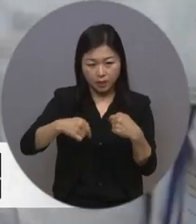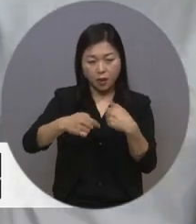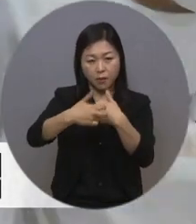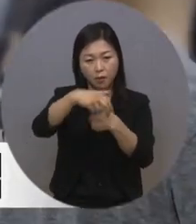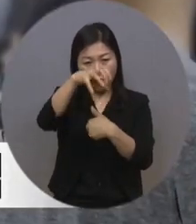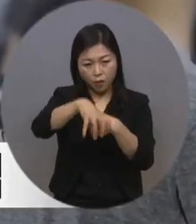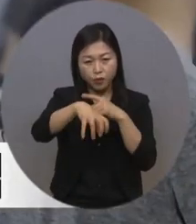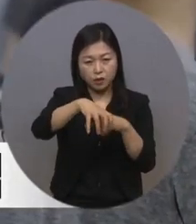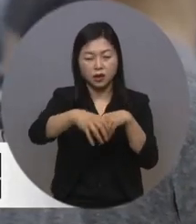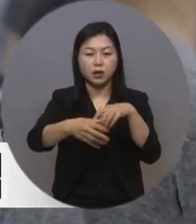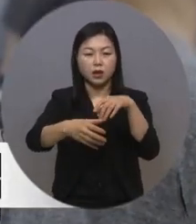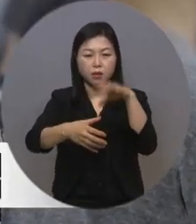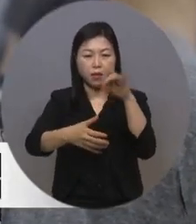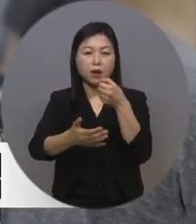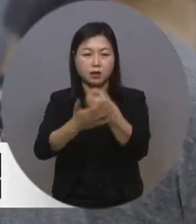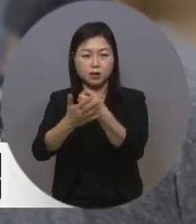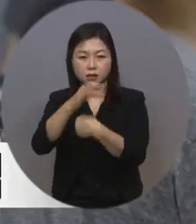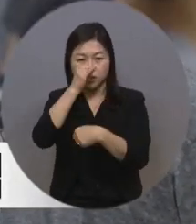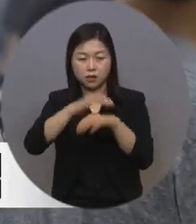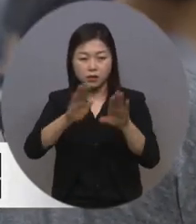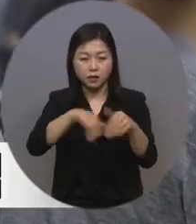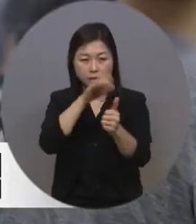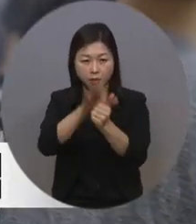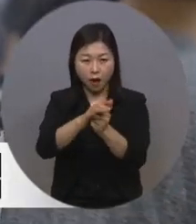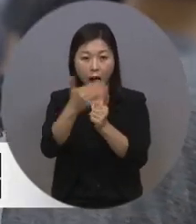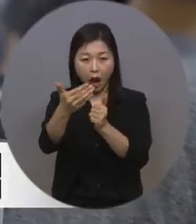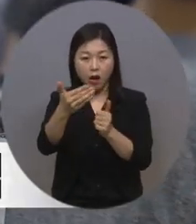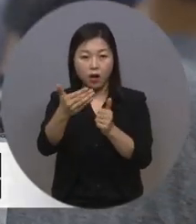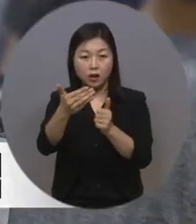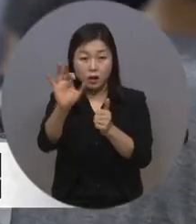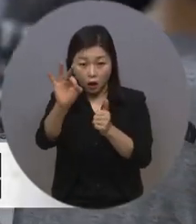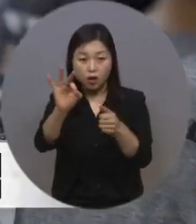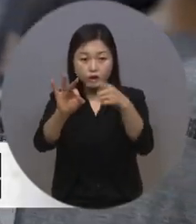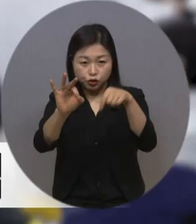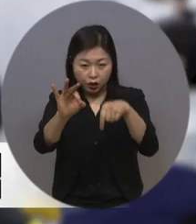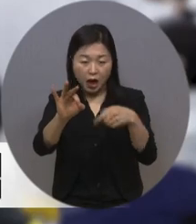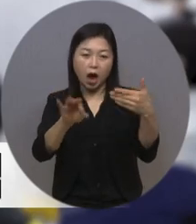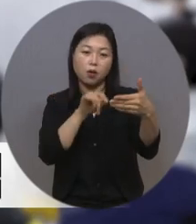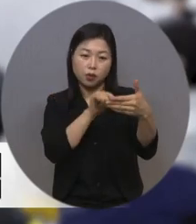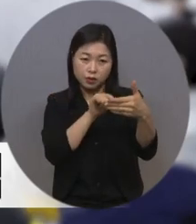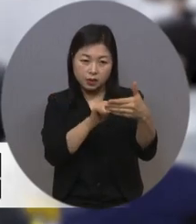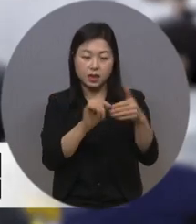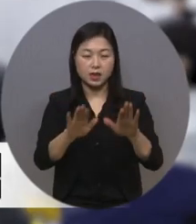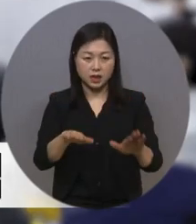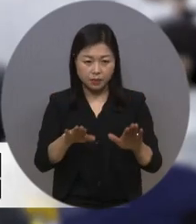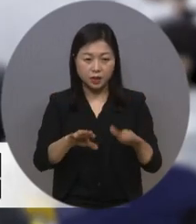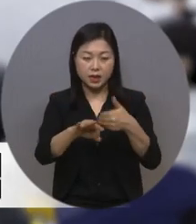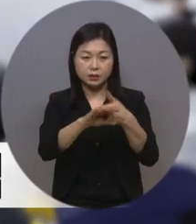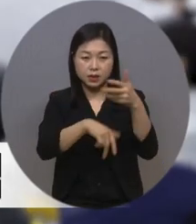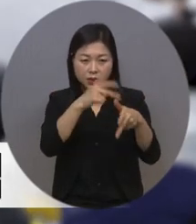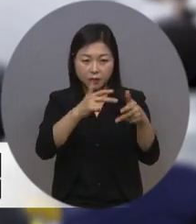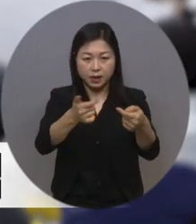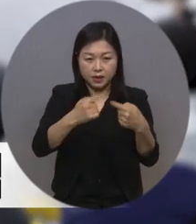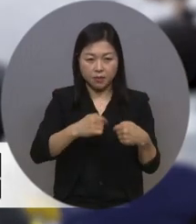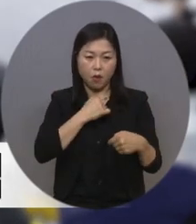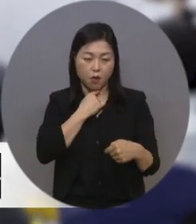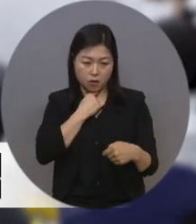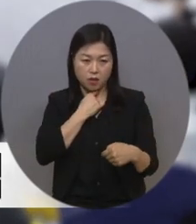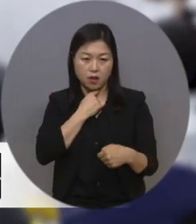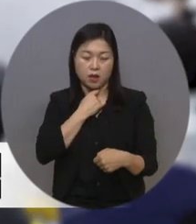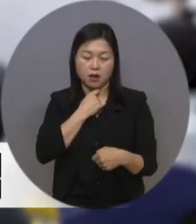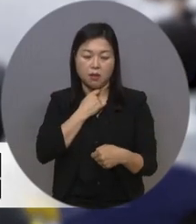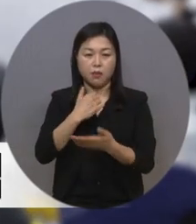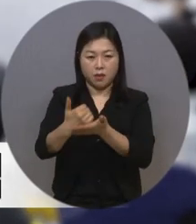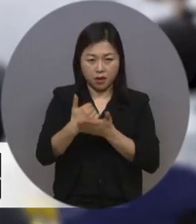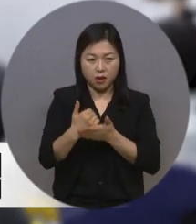됩니다. 현재 지정된 10곳 가운데 9곳이 이번 사후보상 시범사업에 참여를 희망했고 복지부는